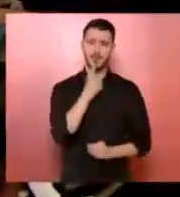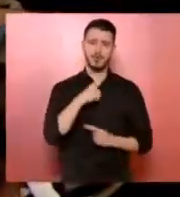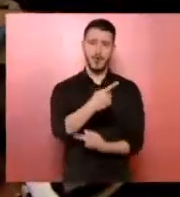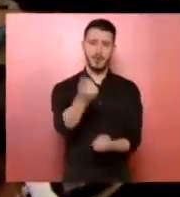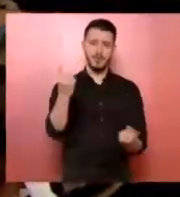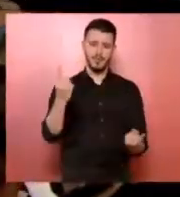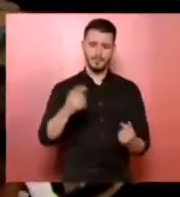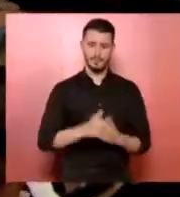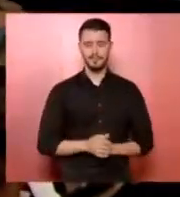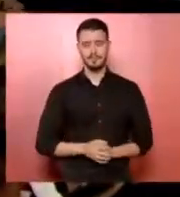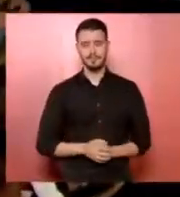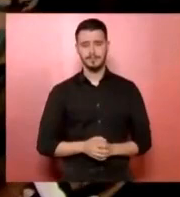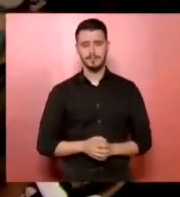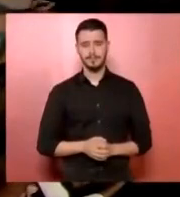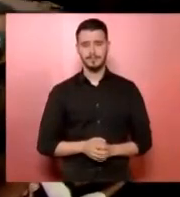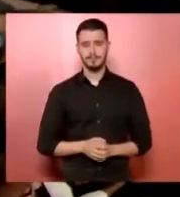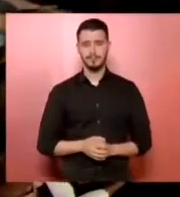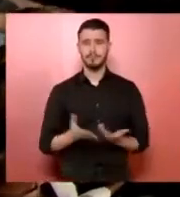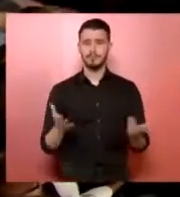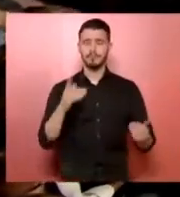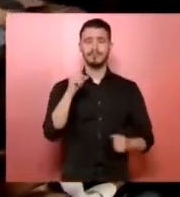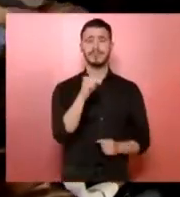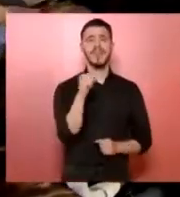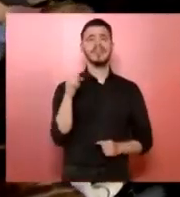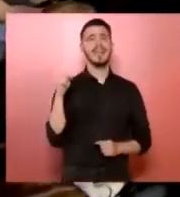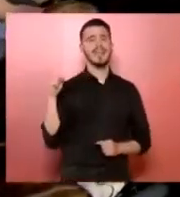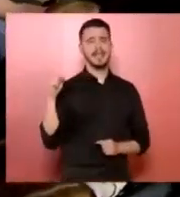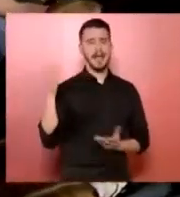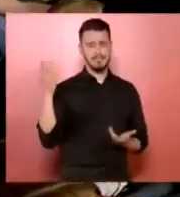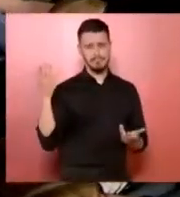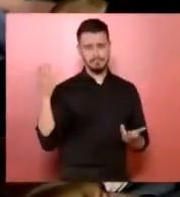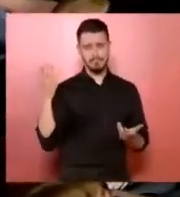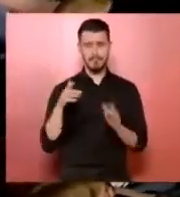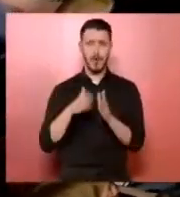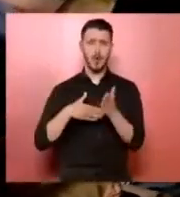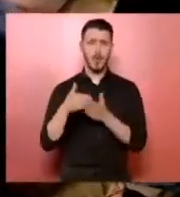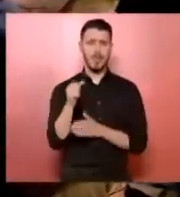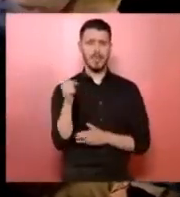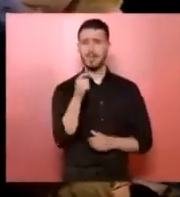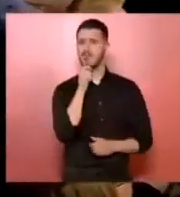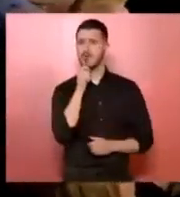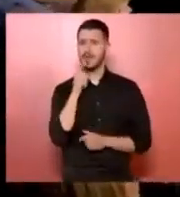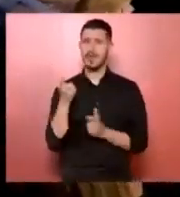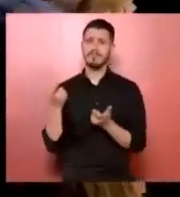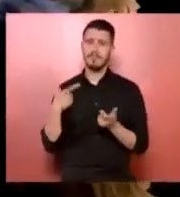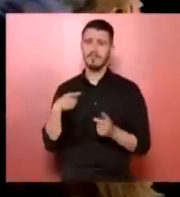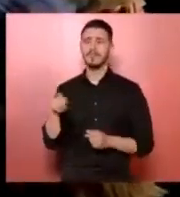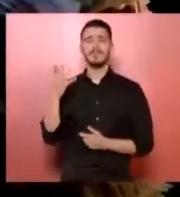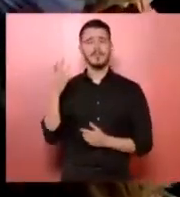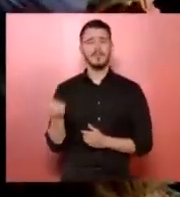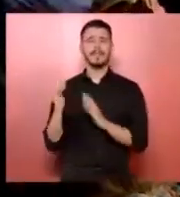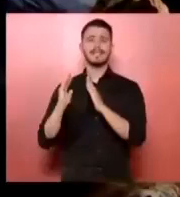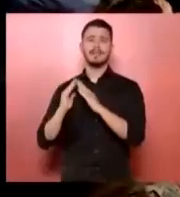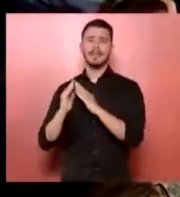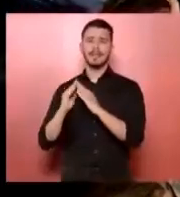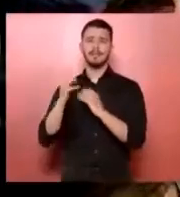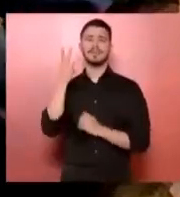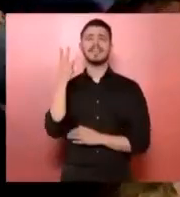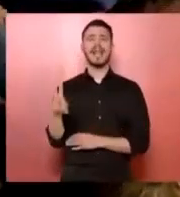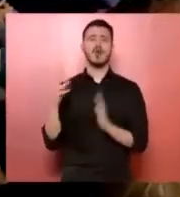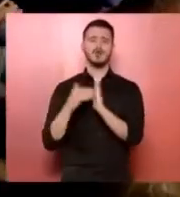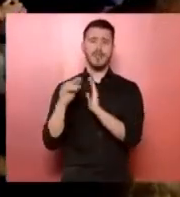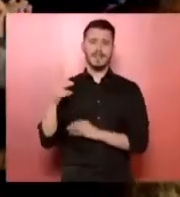κατανοητό. Μια δεξιά οικογένεια έχει ένα σπίτι 300.000 ευρώ και